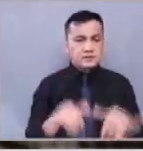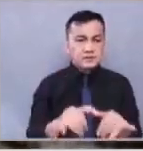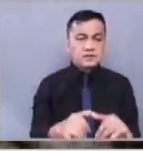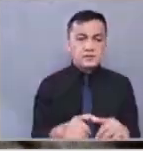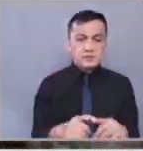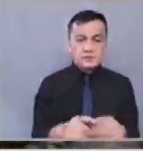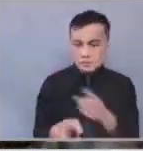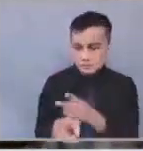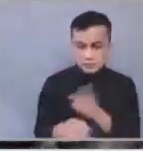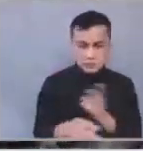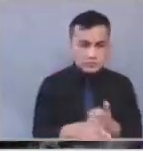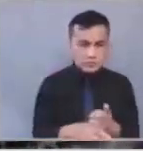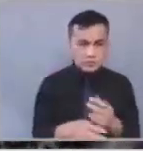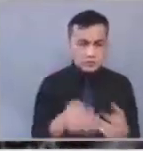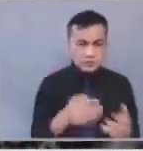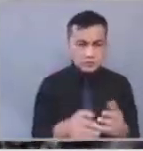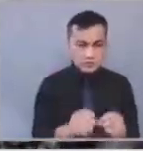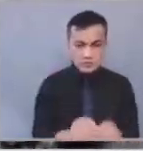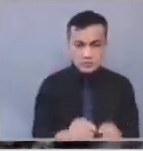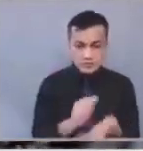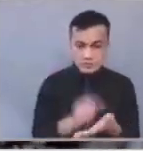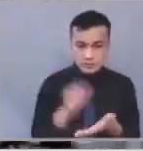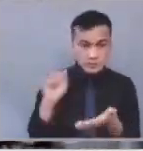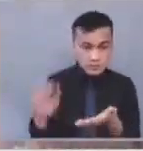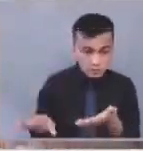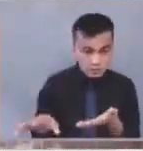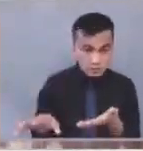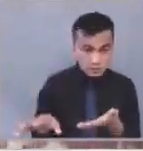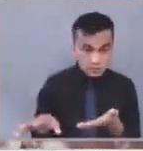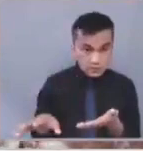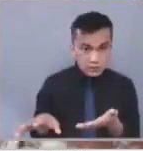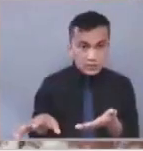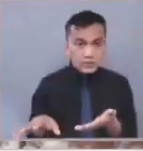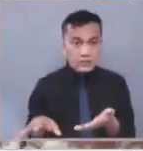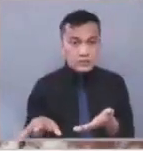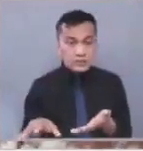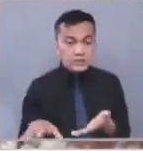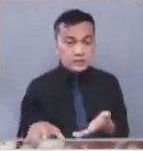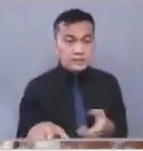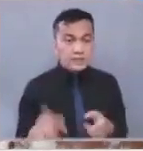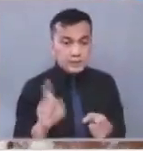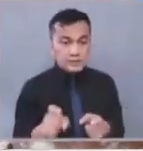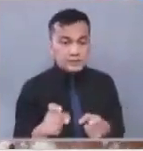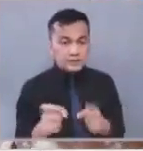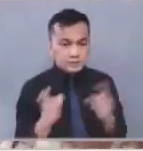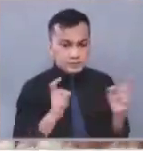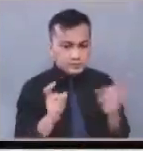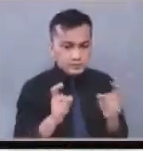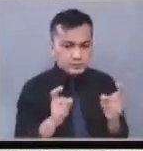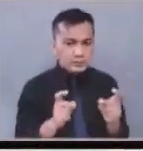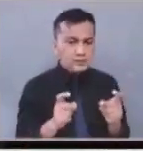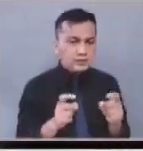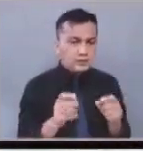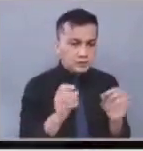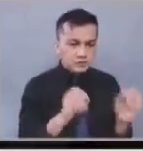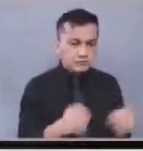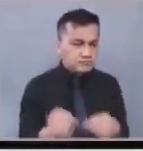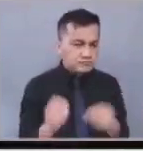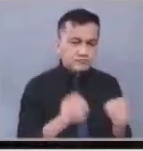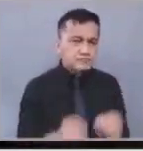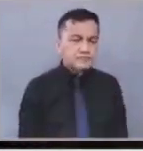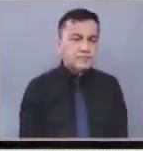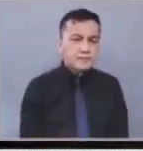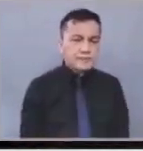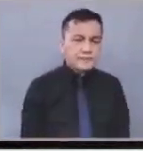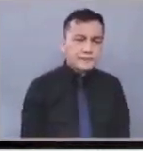even yung pagtatapo ng basura ay kailangan nating i-manage properly. Well, yung process sa amin kasi yung